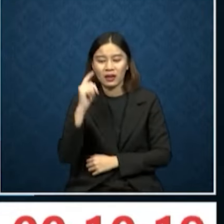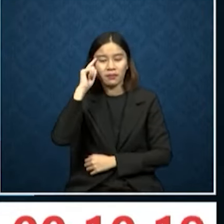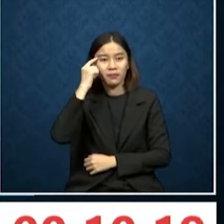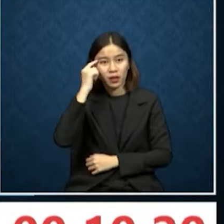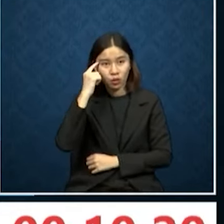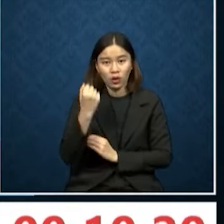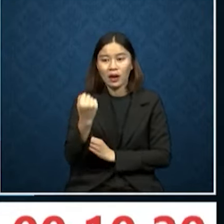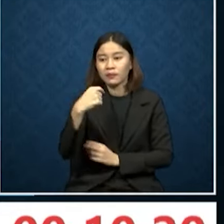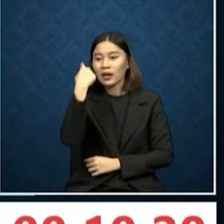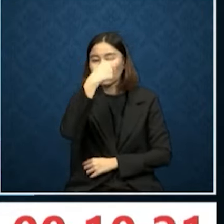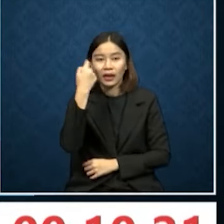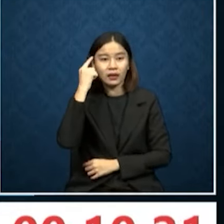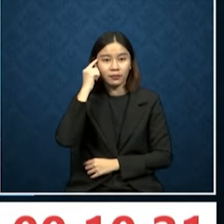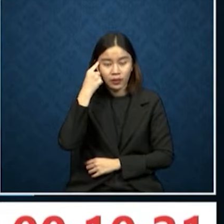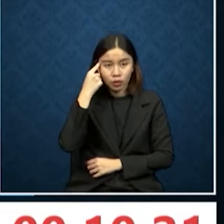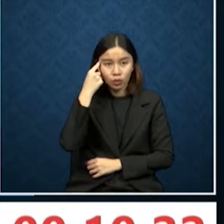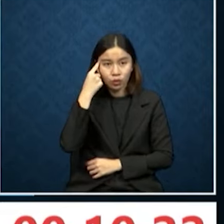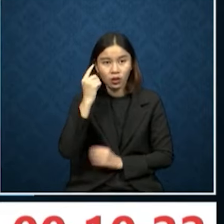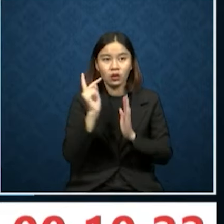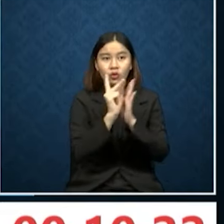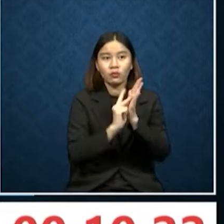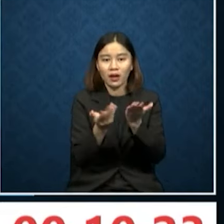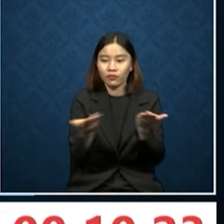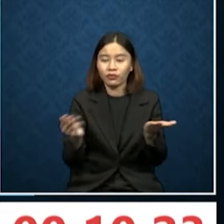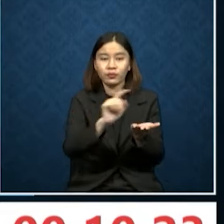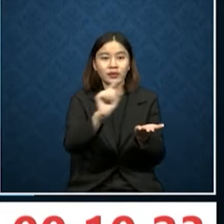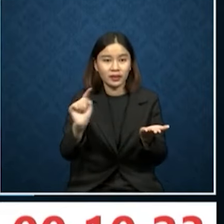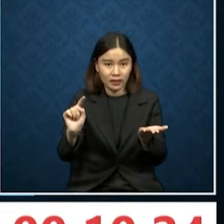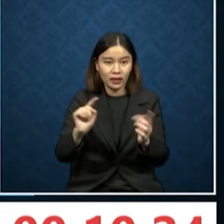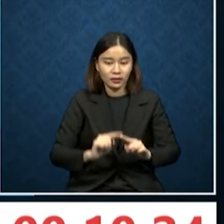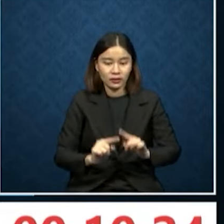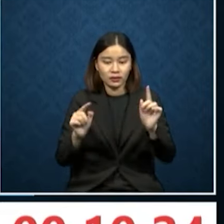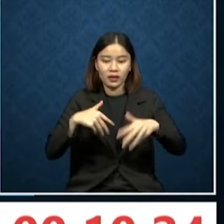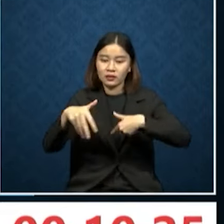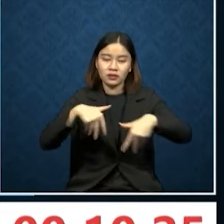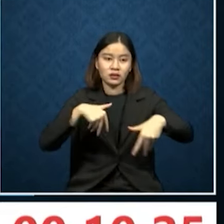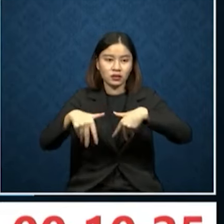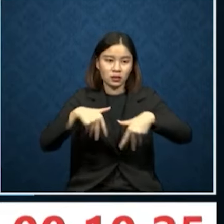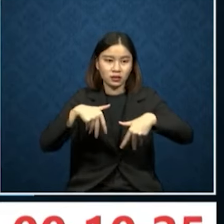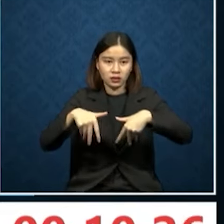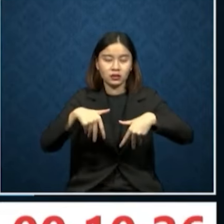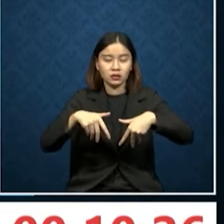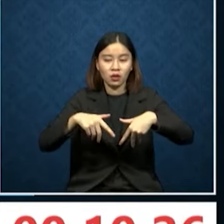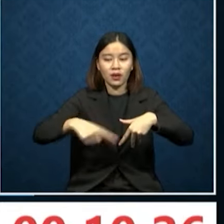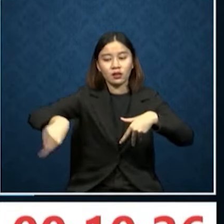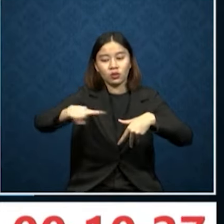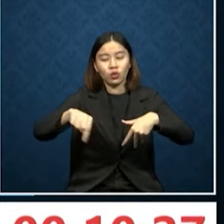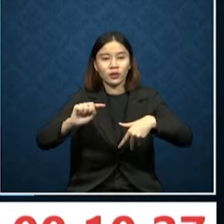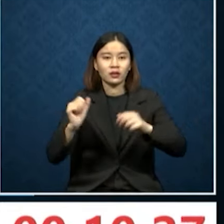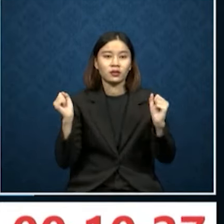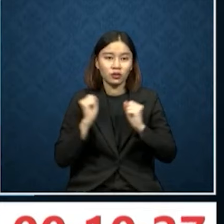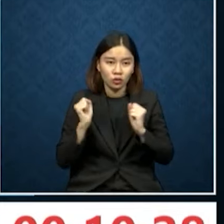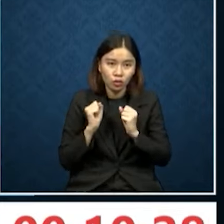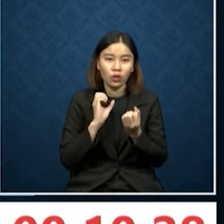รเป็นอำนาจของใครอยู่ภายใต้กฎหมายฉบับไหนแต่ชาวบ้านร้อนถิ่นร้านถิ่นที่นั่นก็ต้องเกรงก